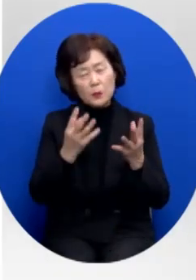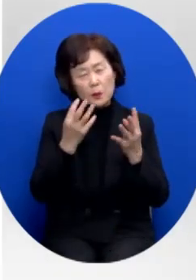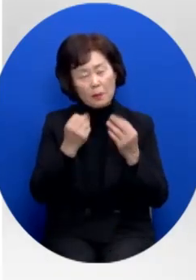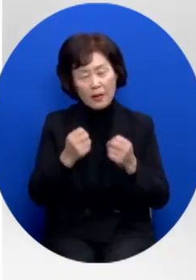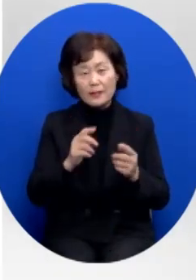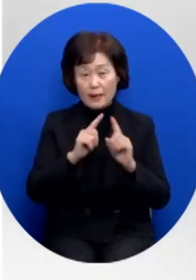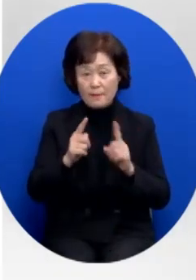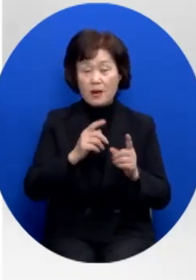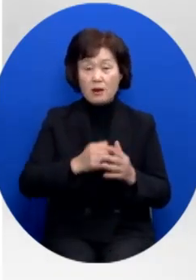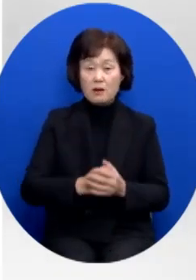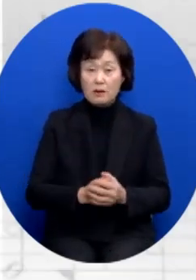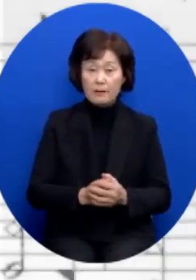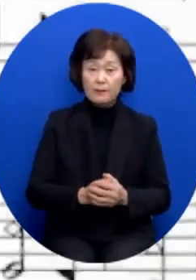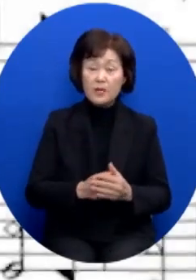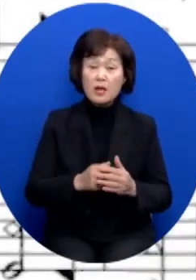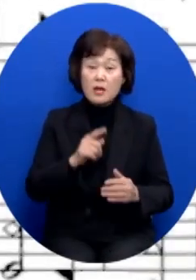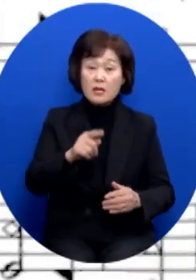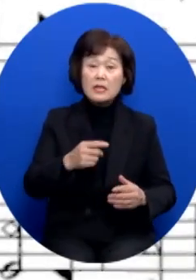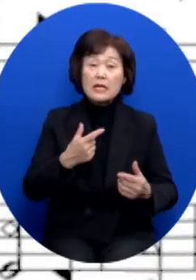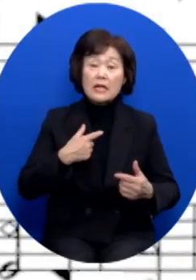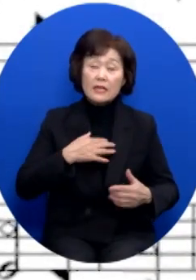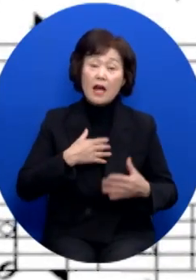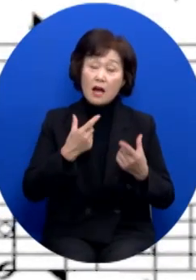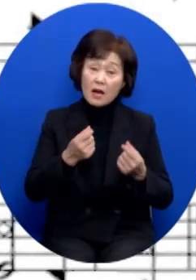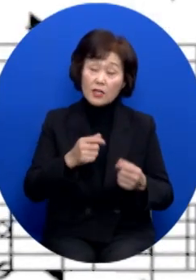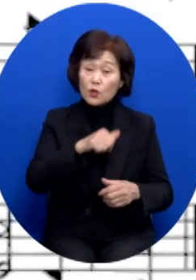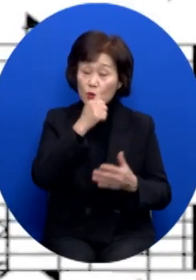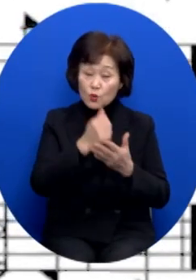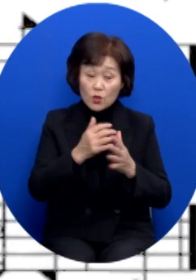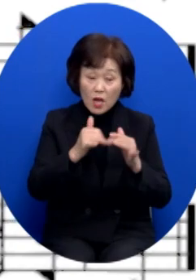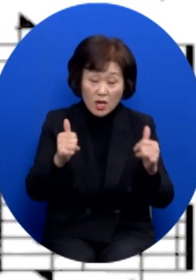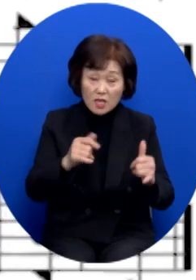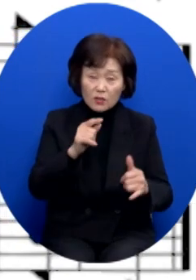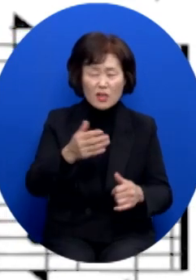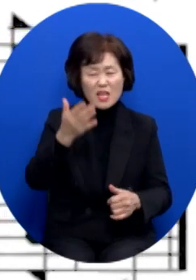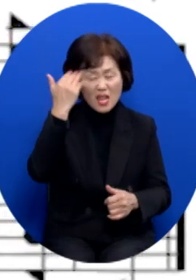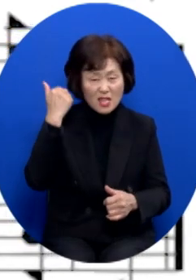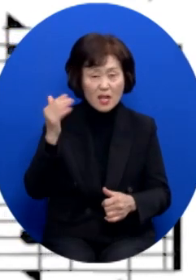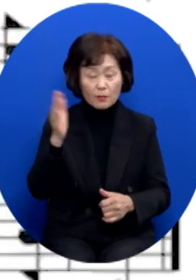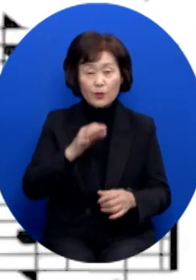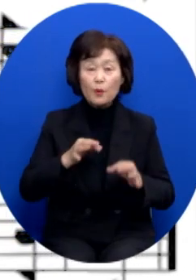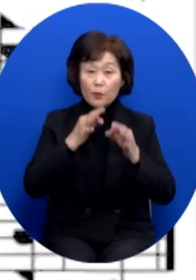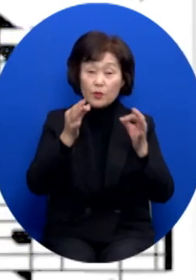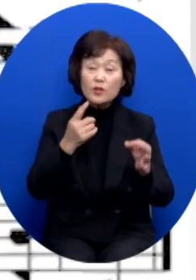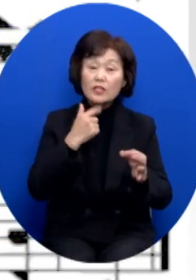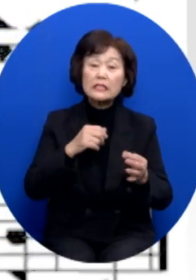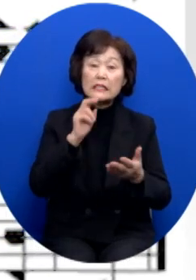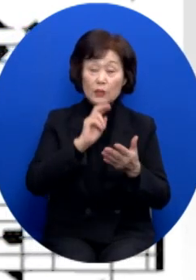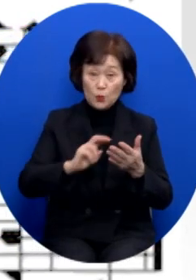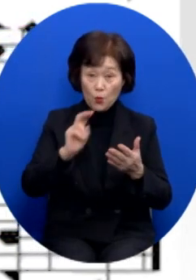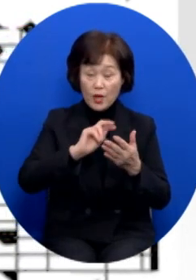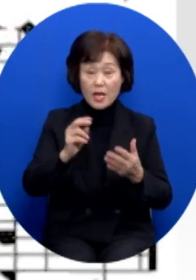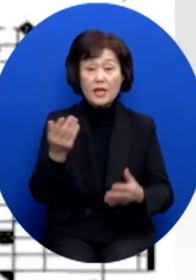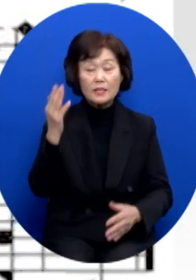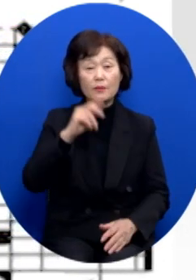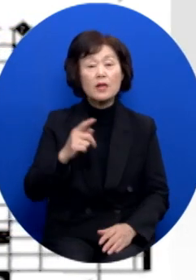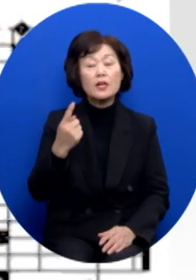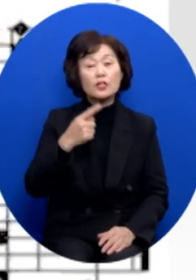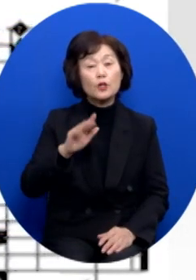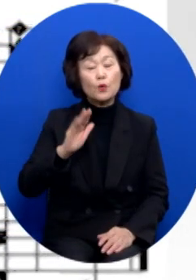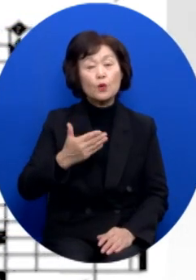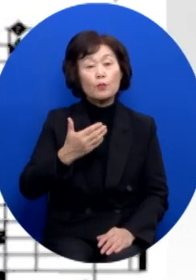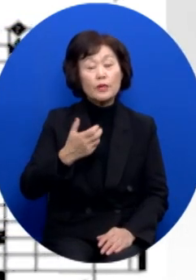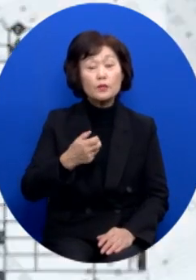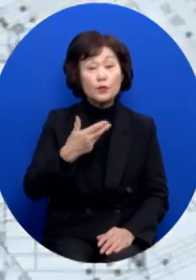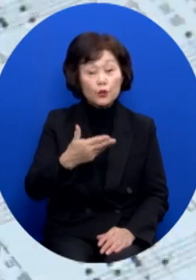사례로 이건 물론 옛날 곡이긴 하지만 네. 성결대 윤영훈 교수는 존 루턴이 1779년 지은